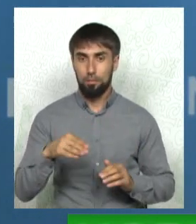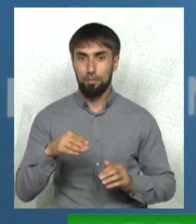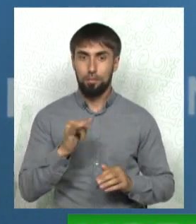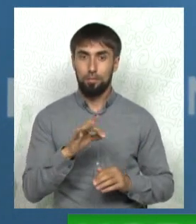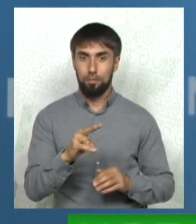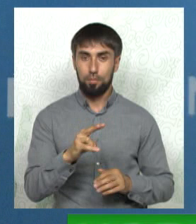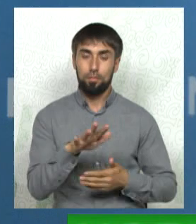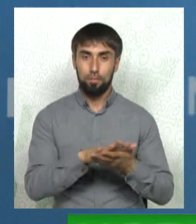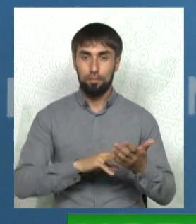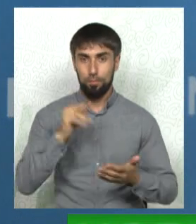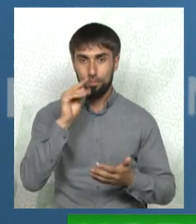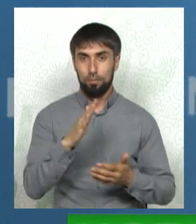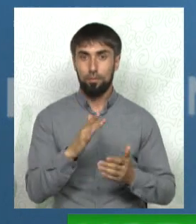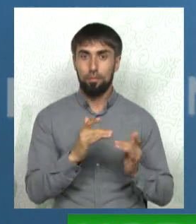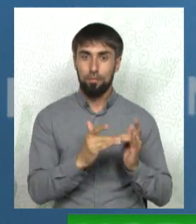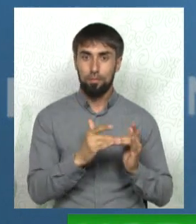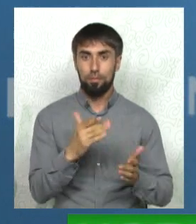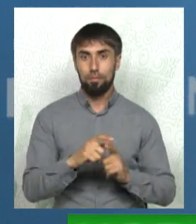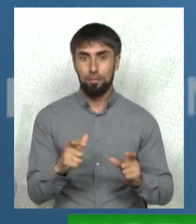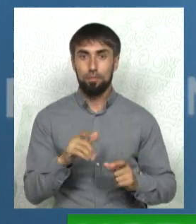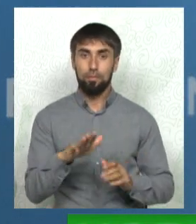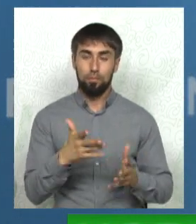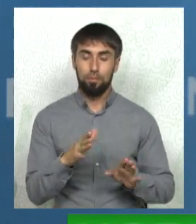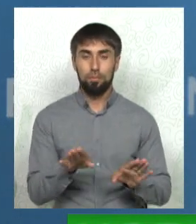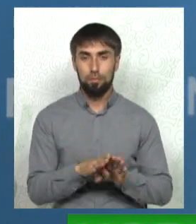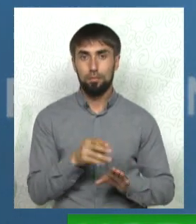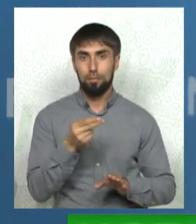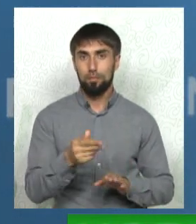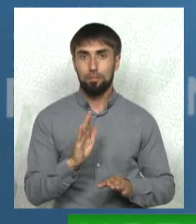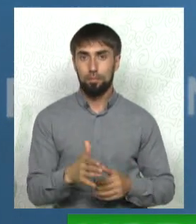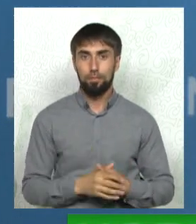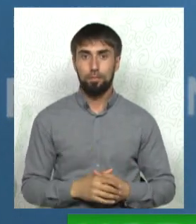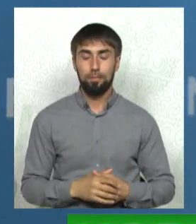и он учится именно в школе или в интернате, в этом случае данная выплата тоже полагается.